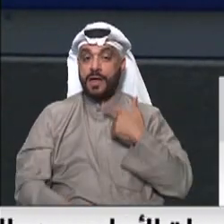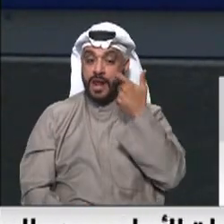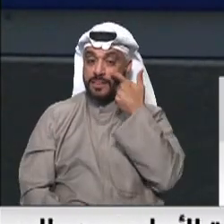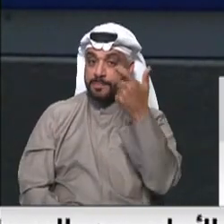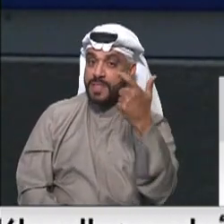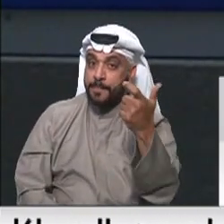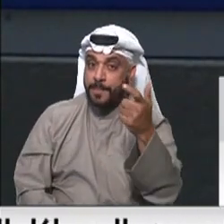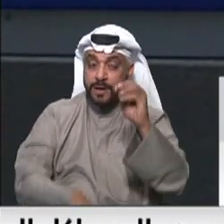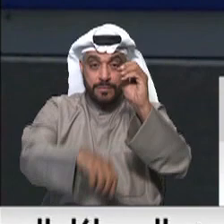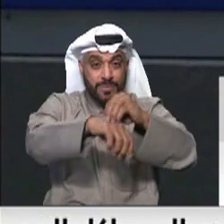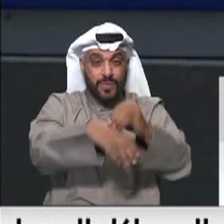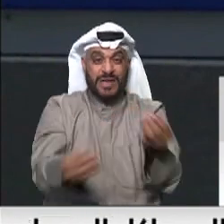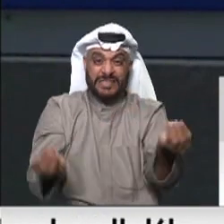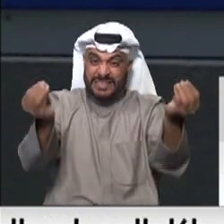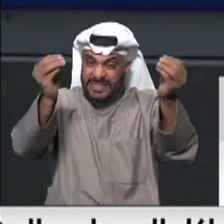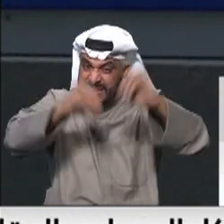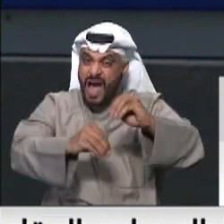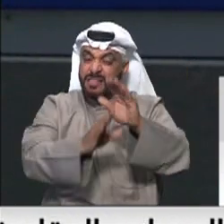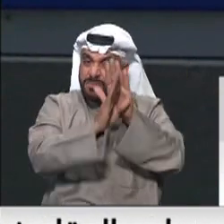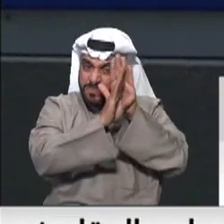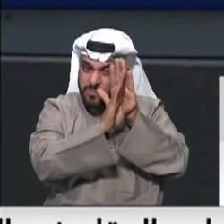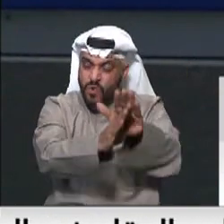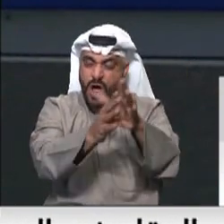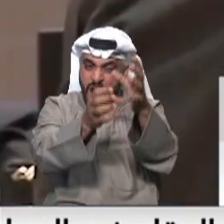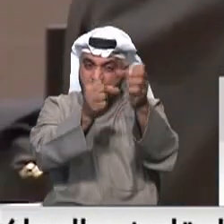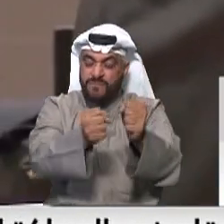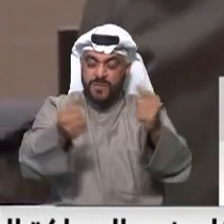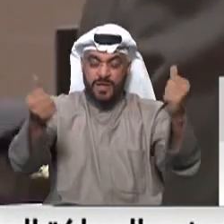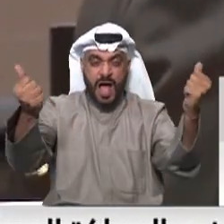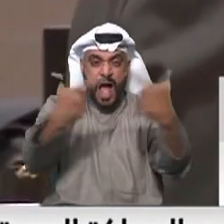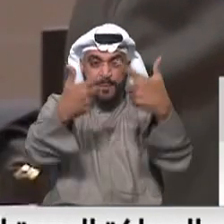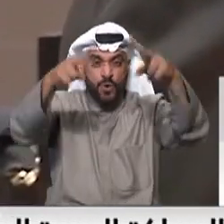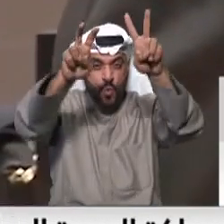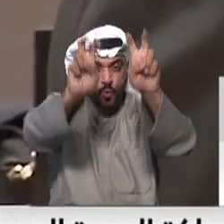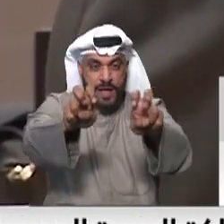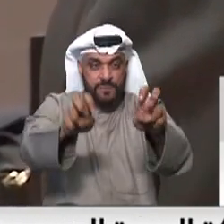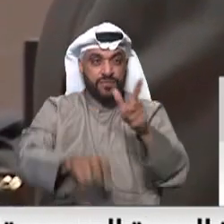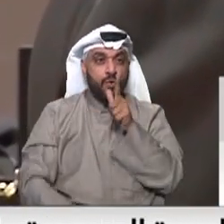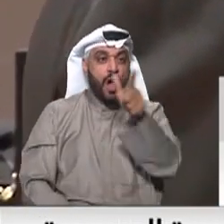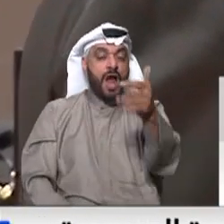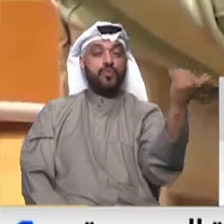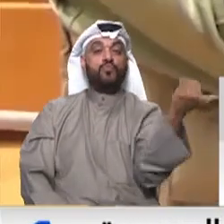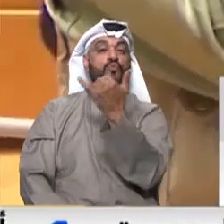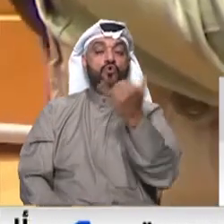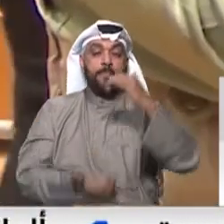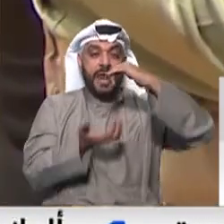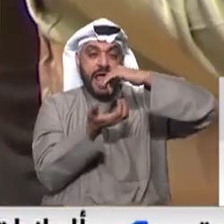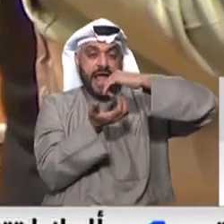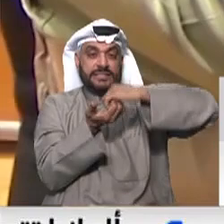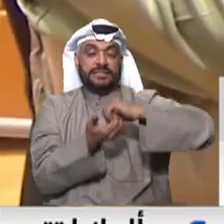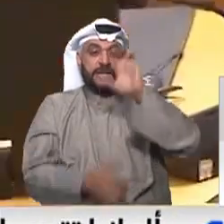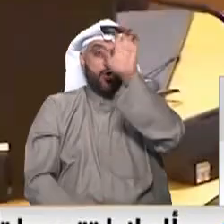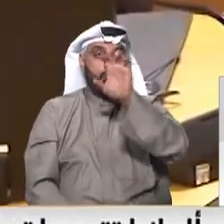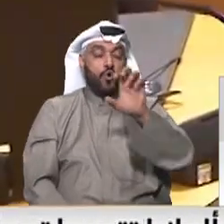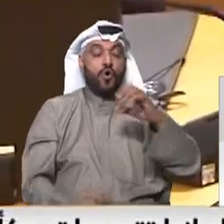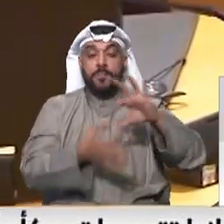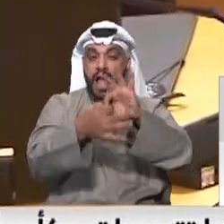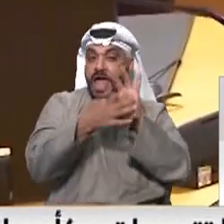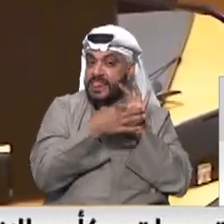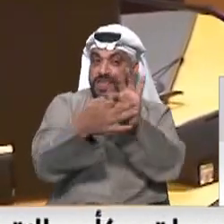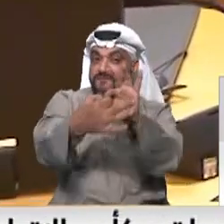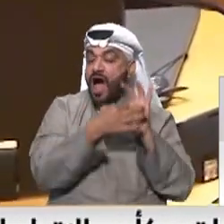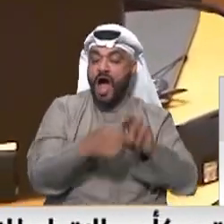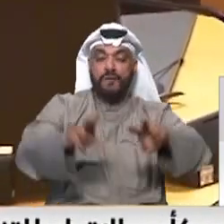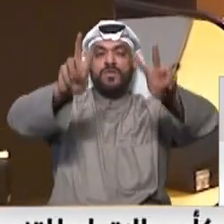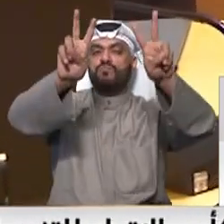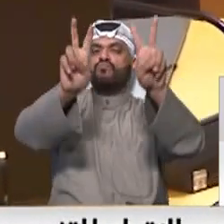وعلينا القيام بمزيد من الجهود البناءة لتقريب المواقف. وشدد الاتحاد على أهمية اتفاق الهدنة لمواجهة تداعيات